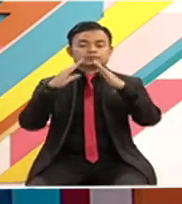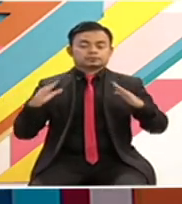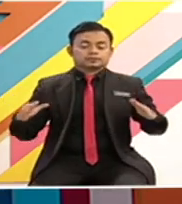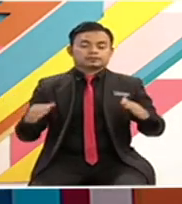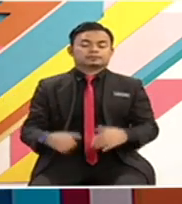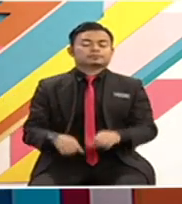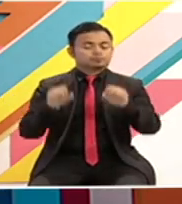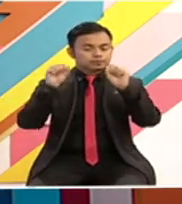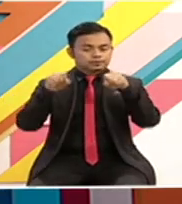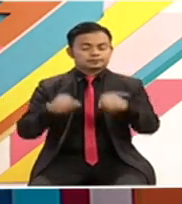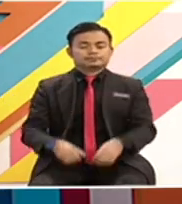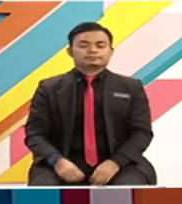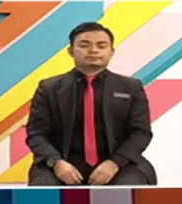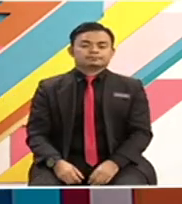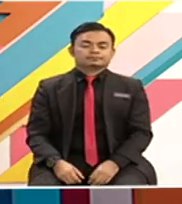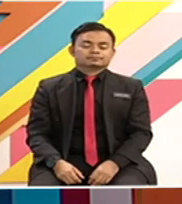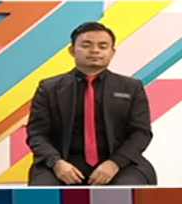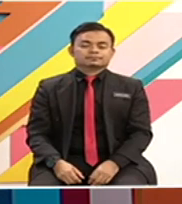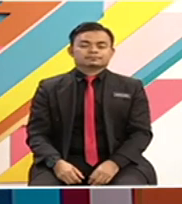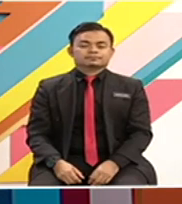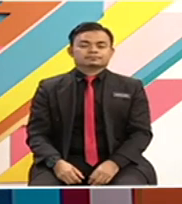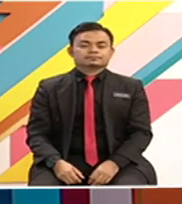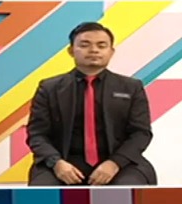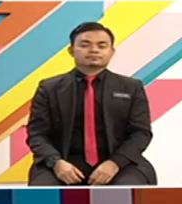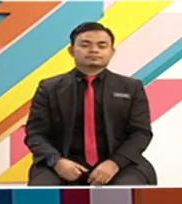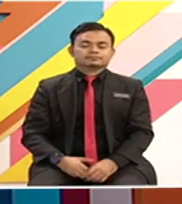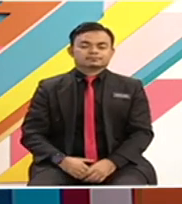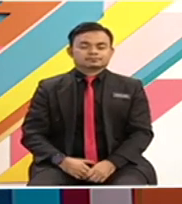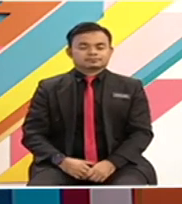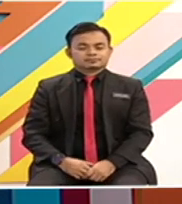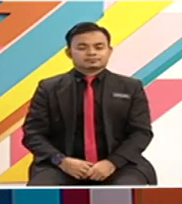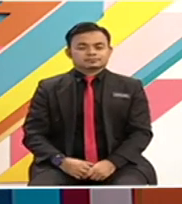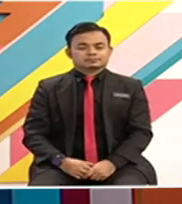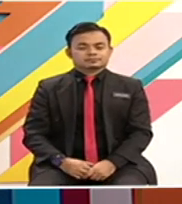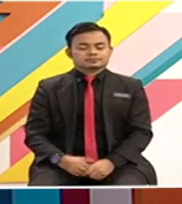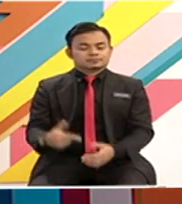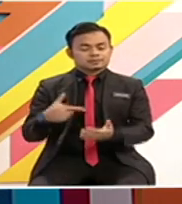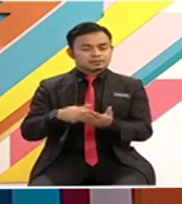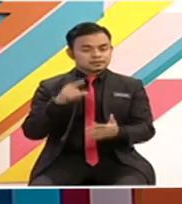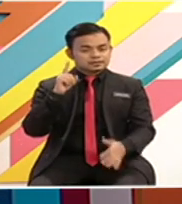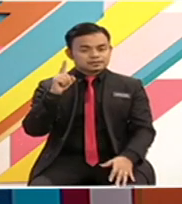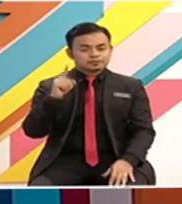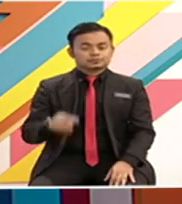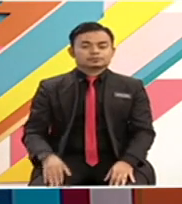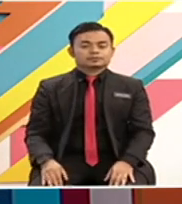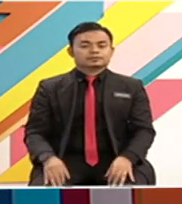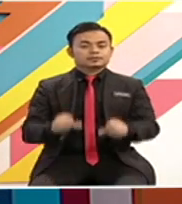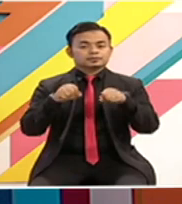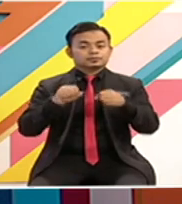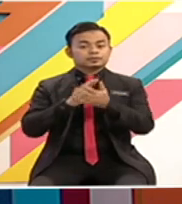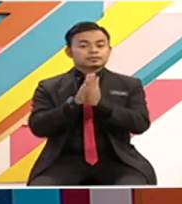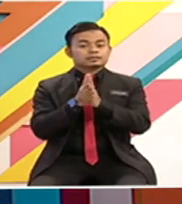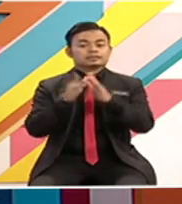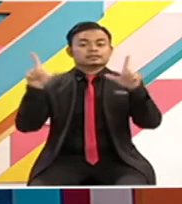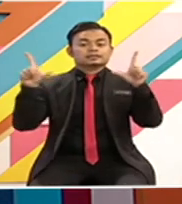itu Ya bolehlah Cuba kita ya jenggot dan juga lagi satu selain hadiah kita bagi sebagai kayu capai